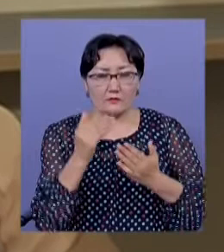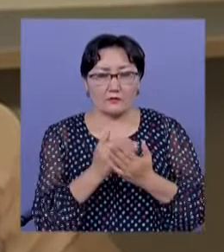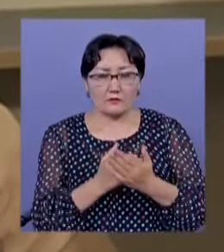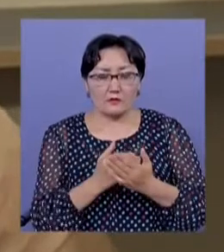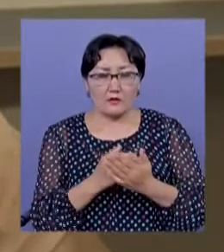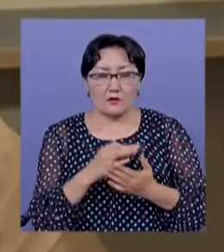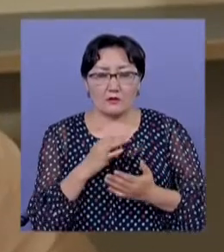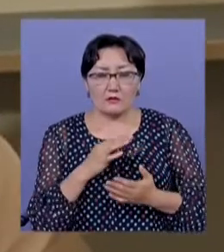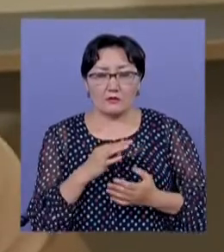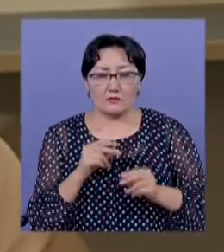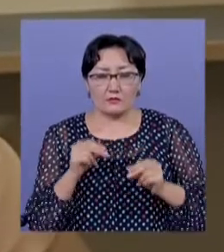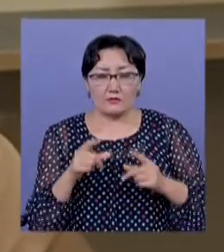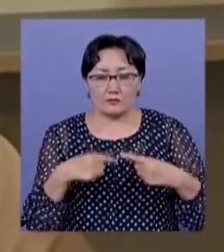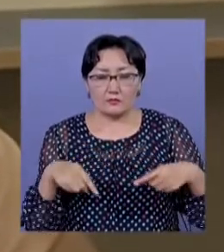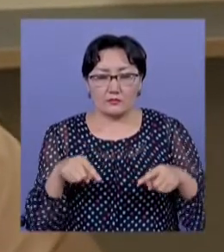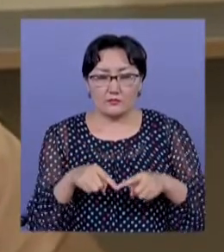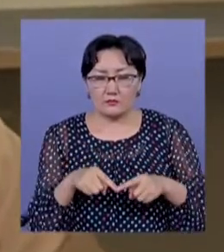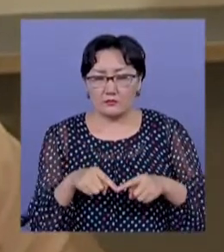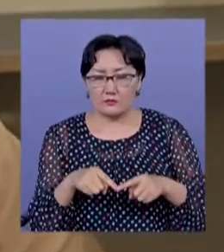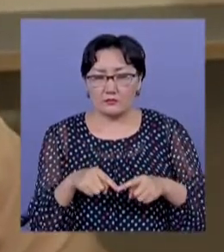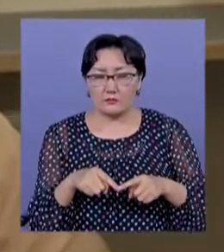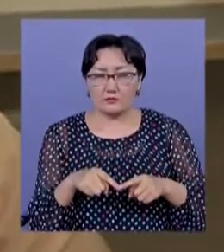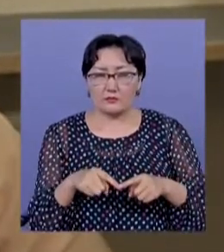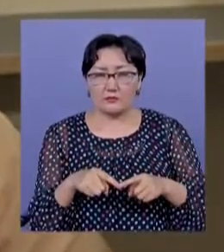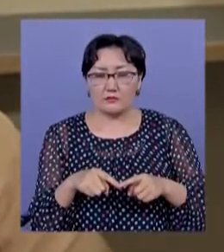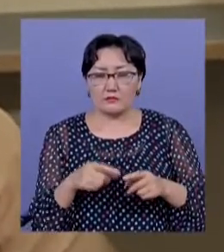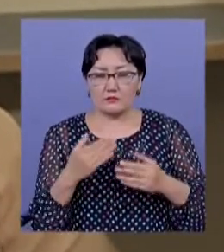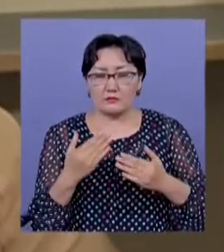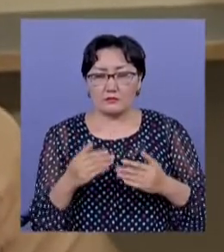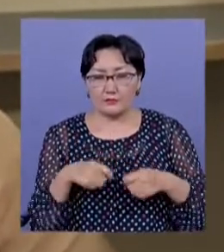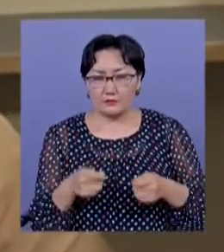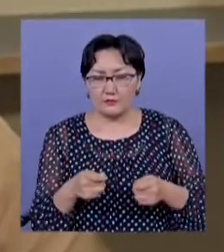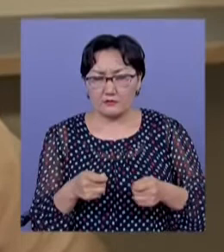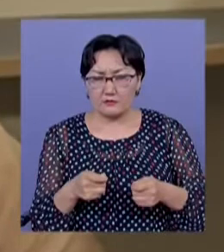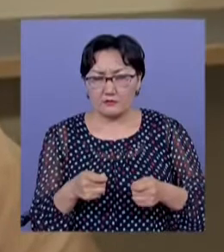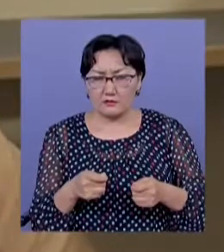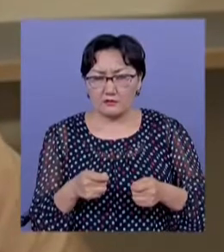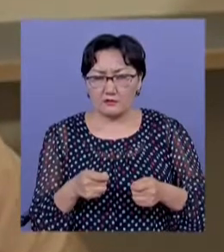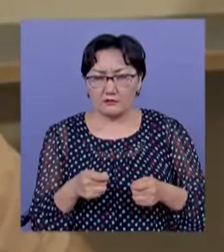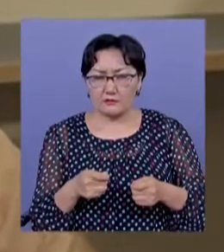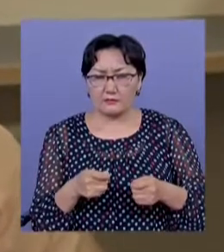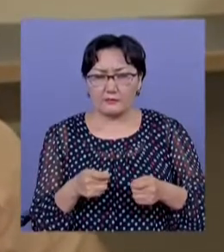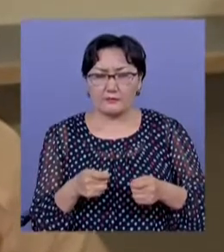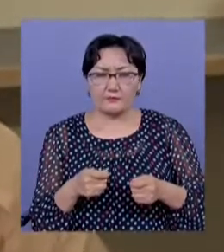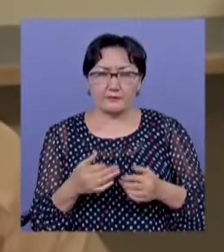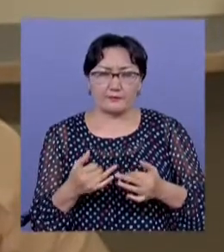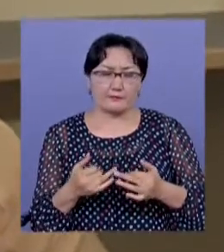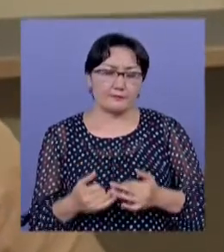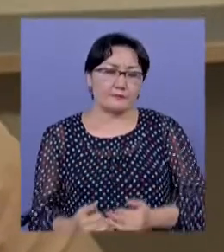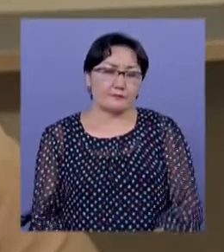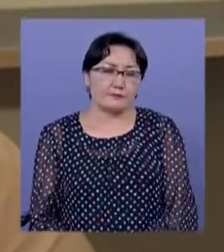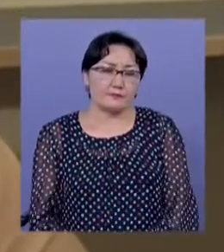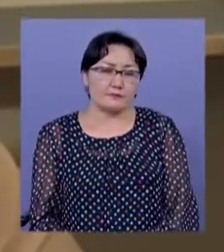подрядчиков берместер. Жоқ, оны есік беріліп, қаз соны... Беріңіздер? Жоқ, есік беріліп. Жоқ, ондай компаниялар жұмыс істемеу